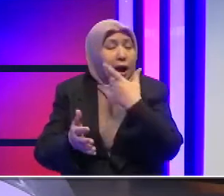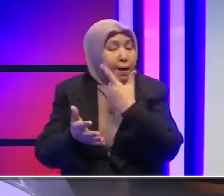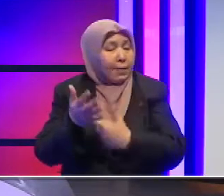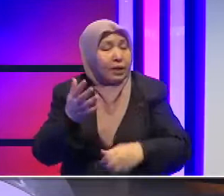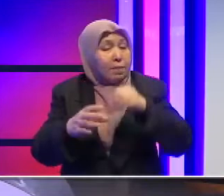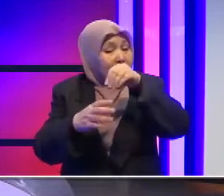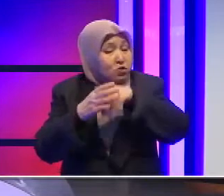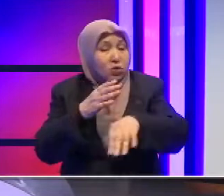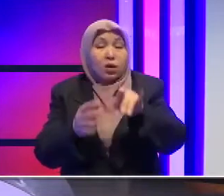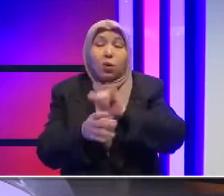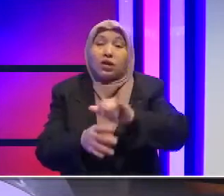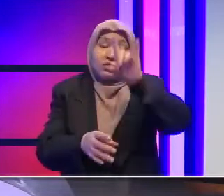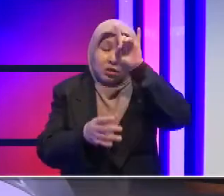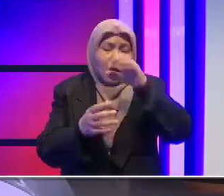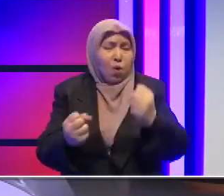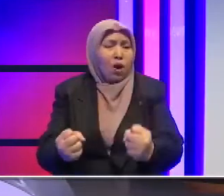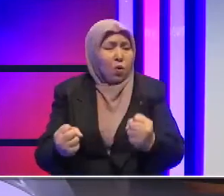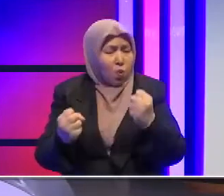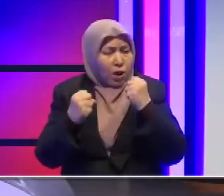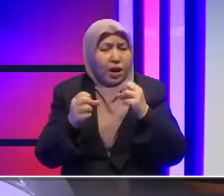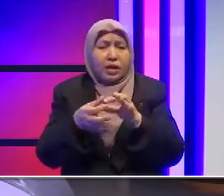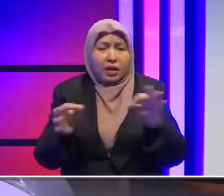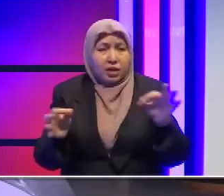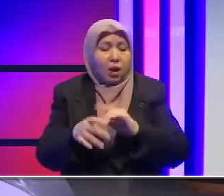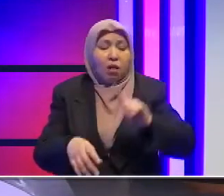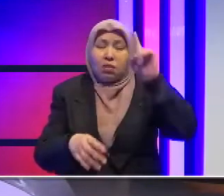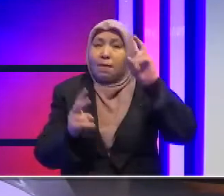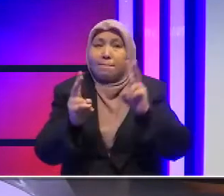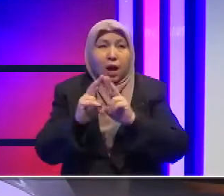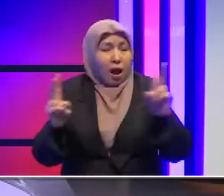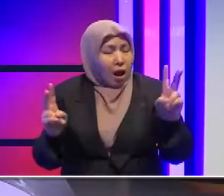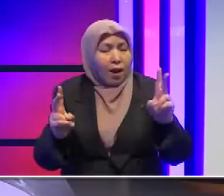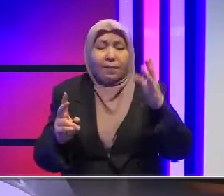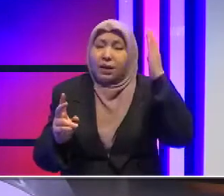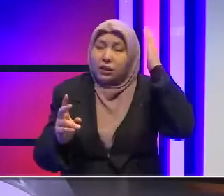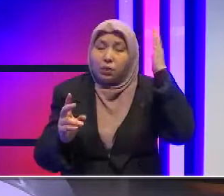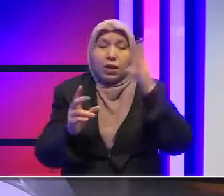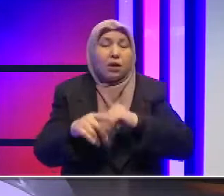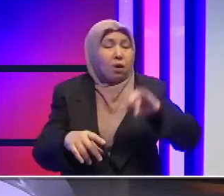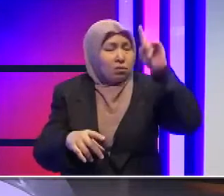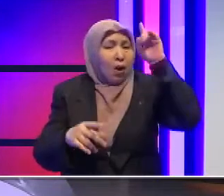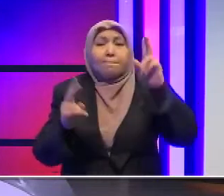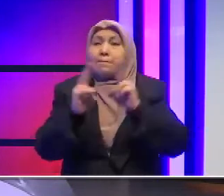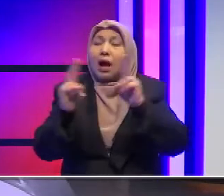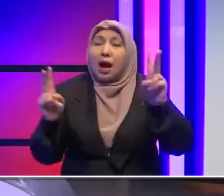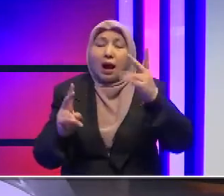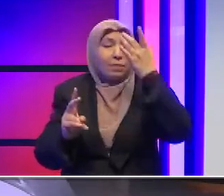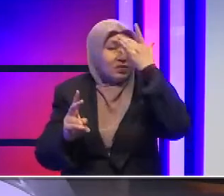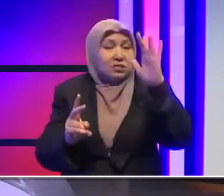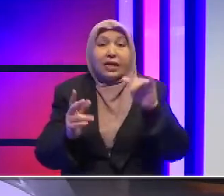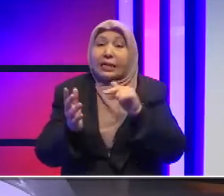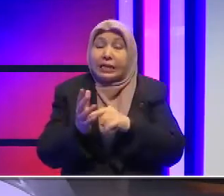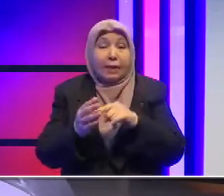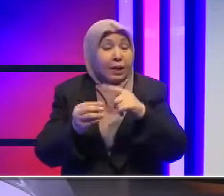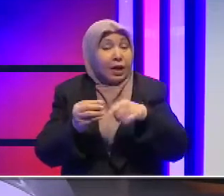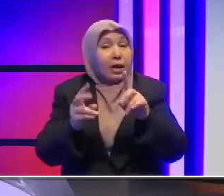Allah menguatkan ayat-ayatnya. Allah Maha mengetahui, Allah Maha bijaksana. Jadi ini adalah satu perkara yang menarik,